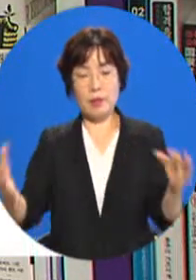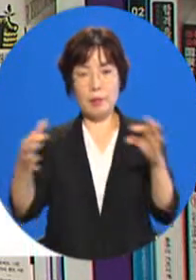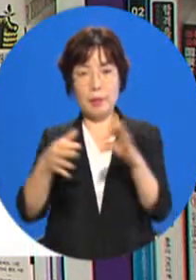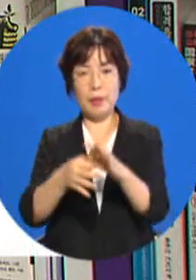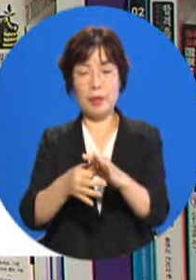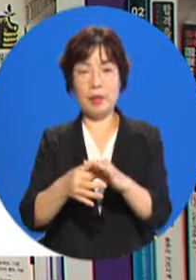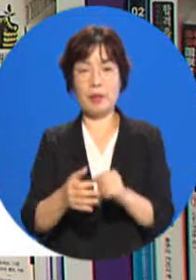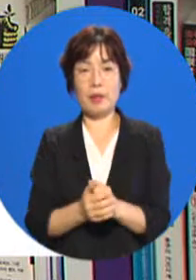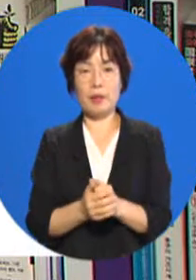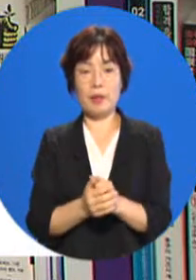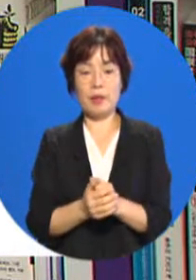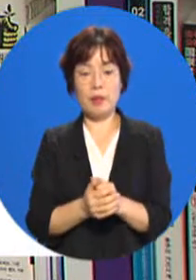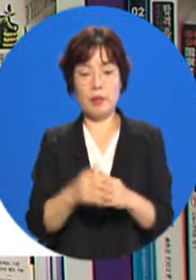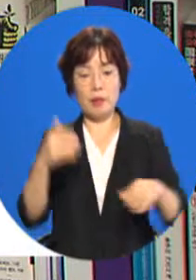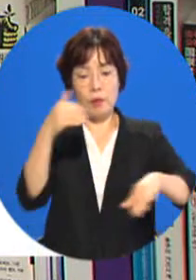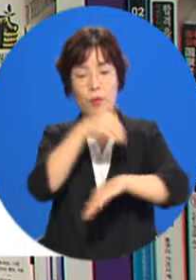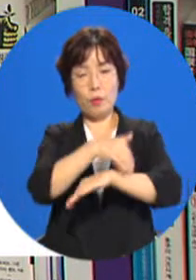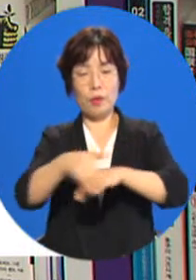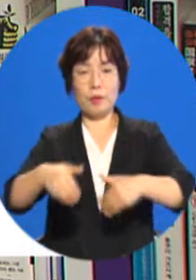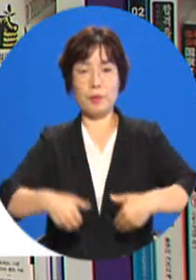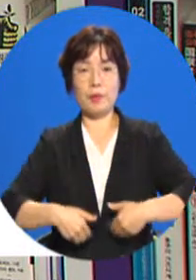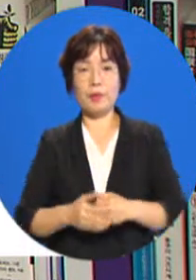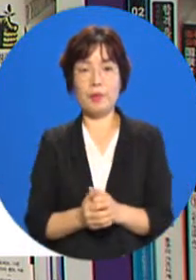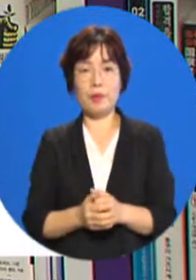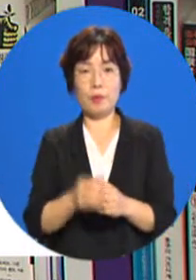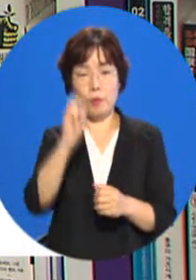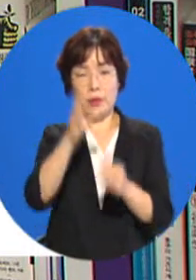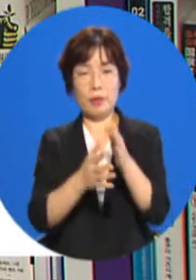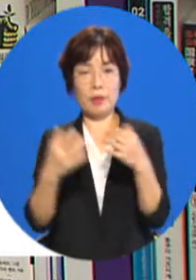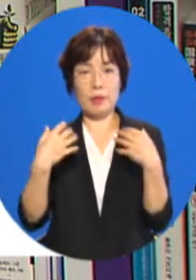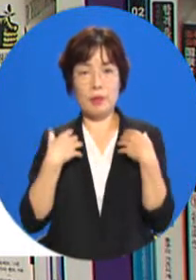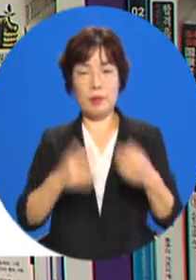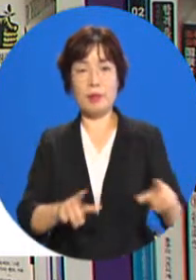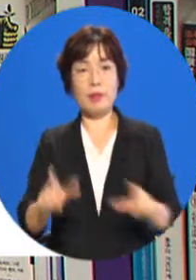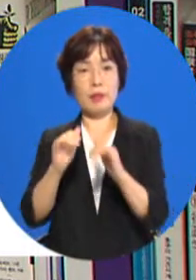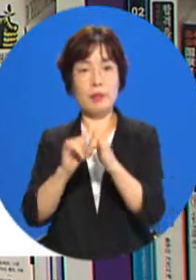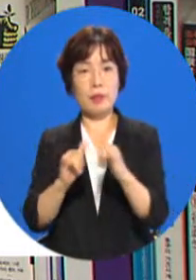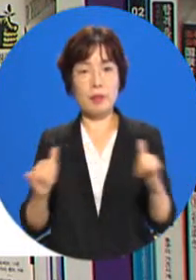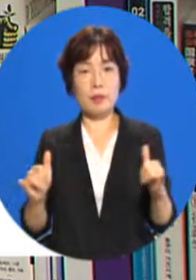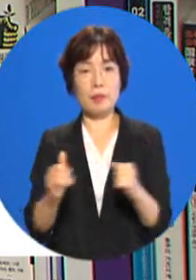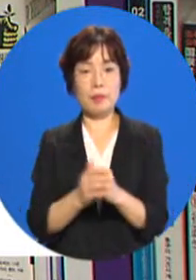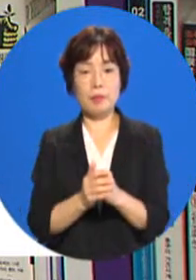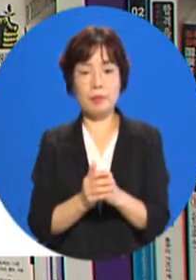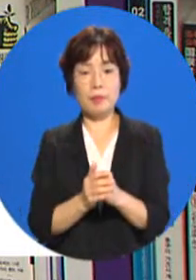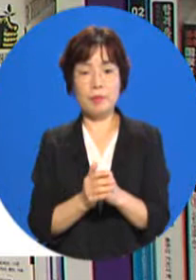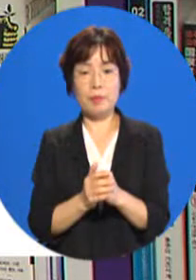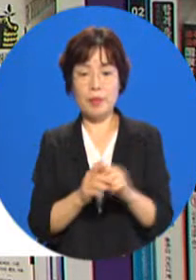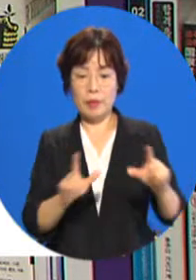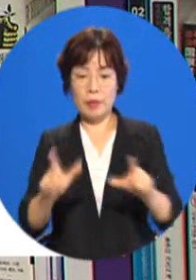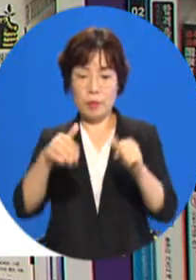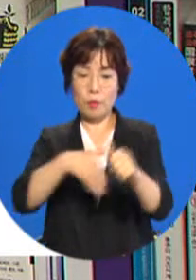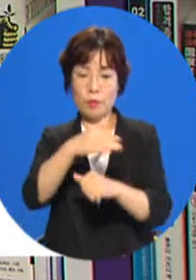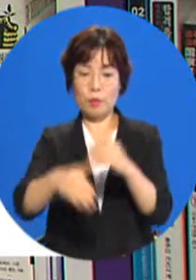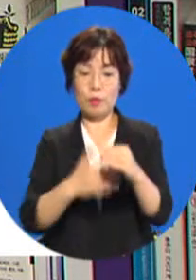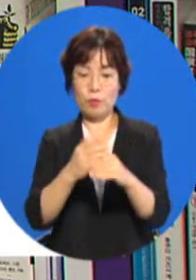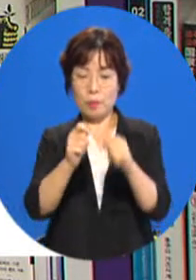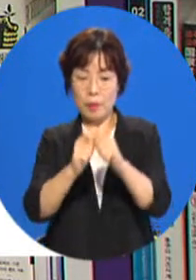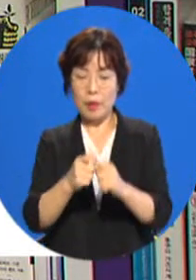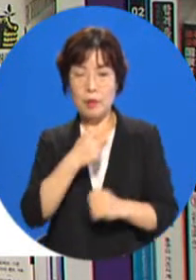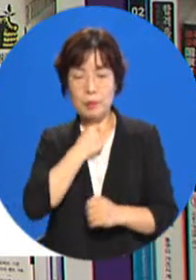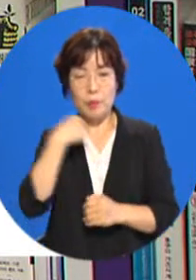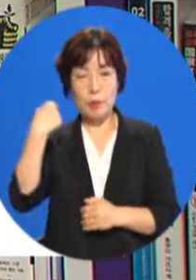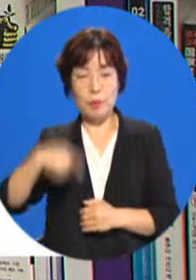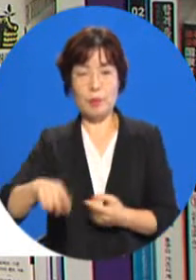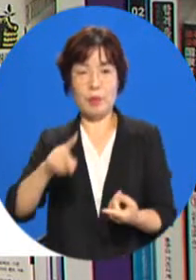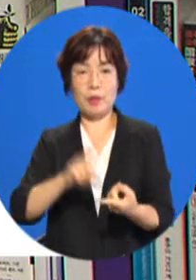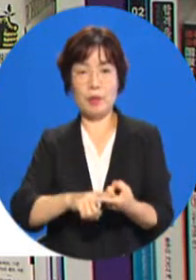높이는 그런 전략이 굉장히 필요하고요. 광양시에 거주하고 계신 분들이 정지여건 중에서도 구체적으로 무엇에 불만이